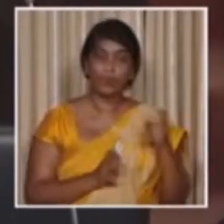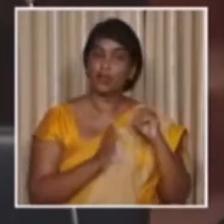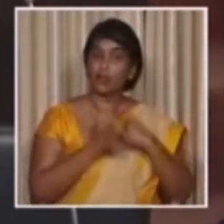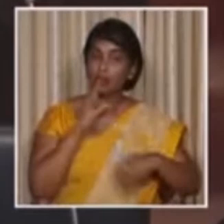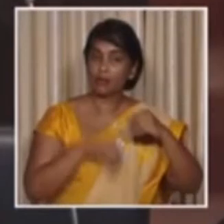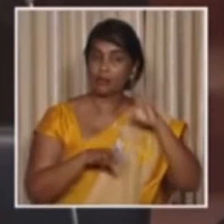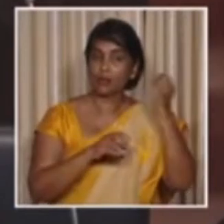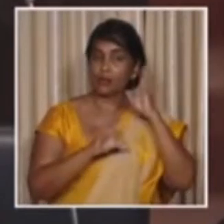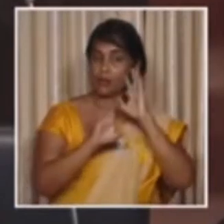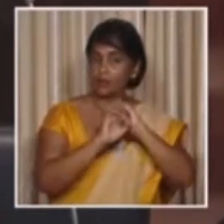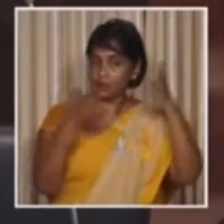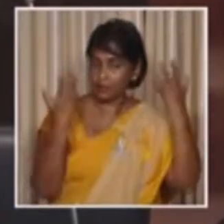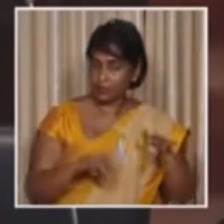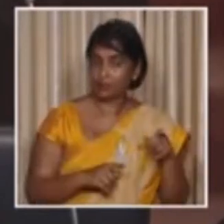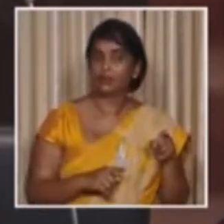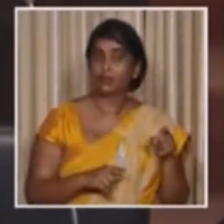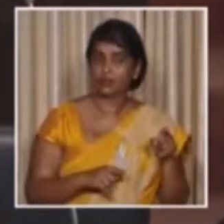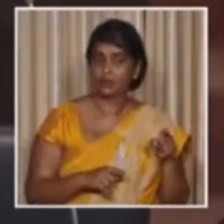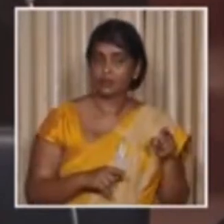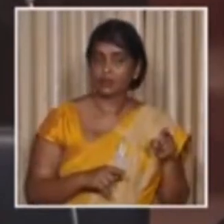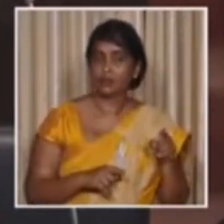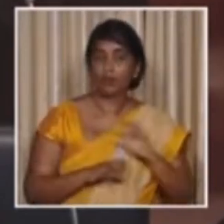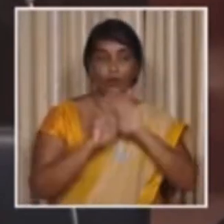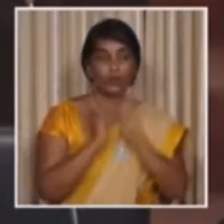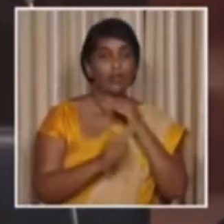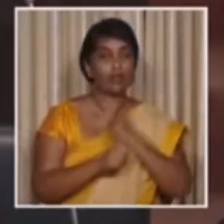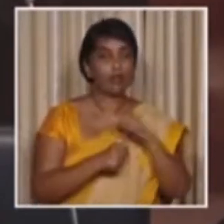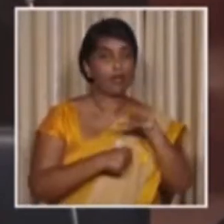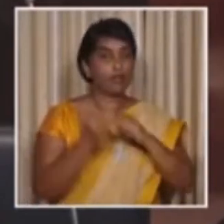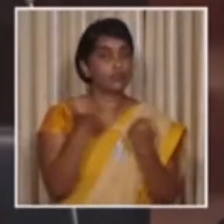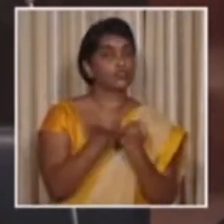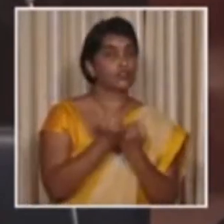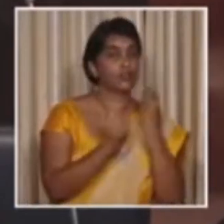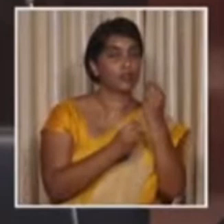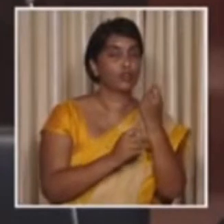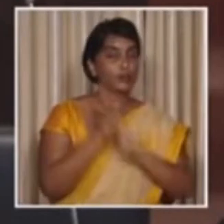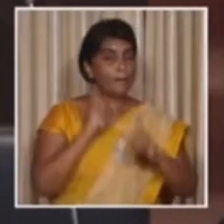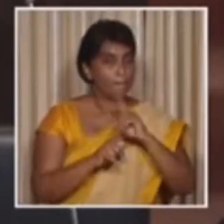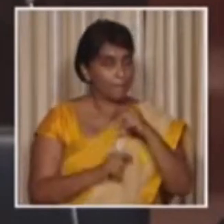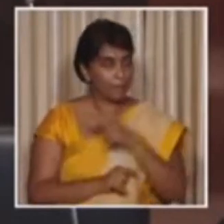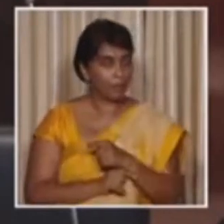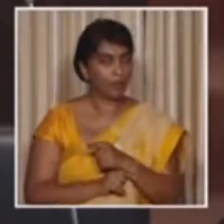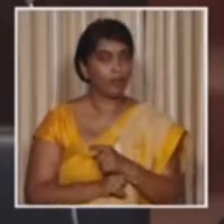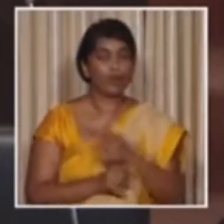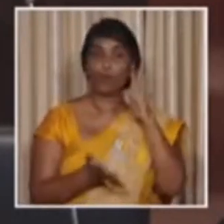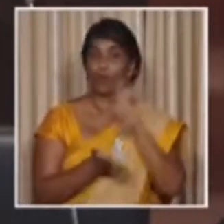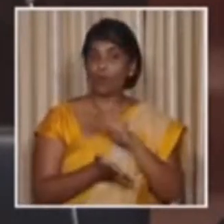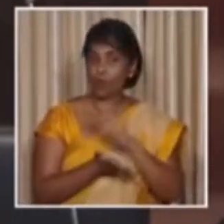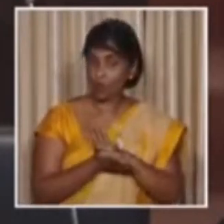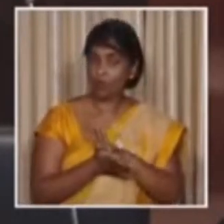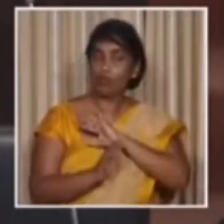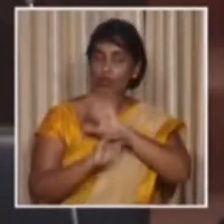මැතිවරණය ප්‍රකාශයට පත් කරුවයින් පස්සේ සියලු රාජ්‍ය ආයතන සහයෝගය දෙන්න ඕන මුදල් අමාත්‍යාංශය